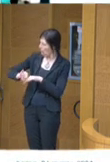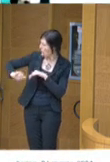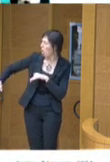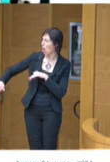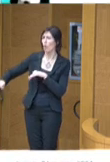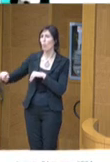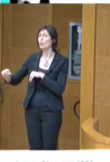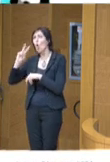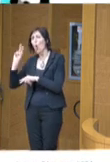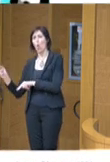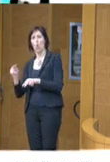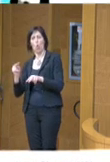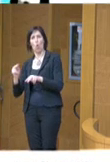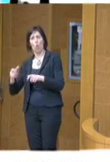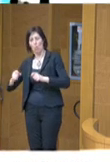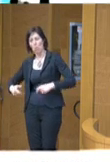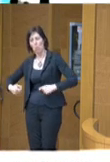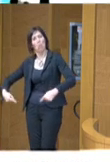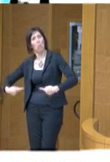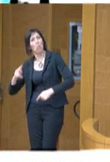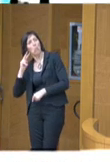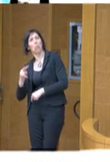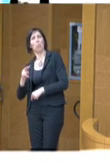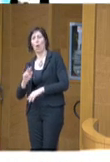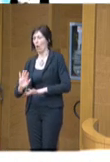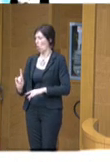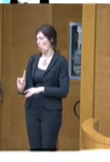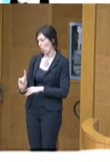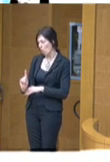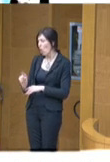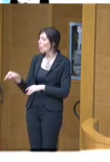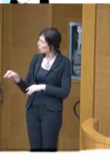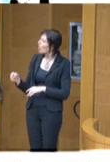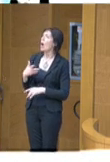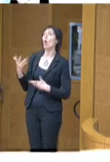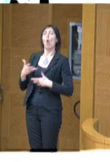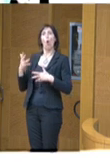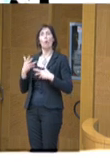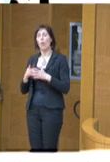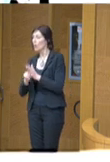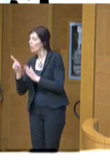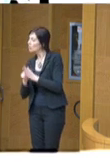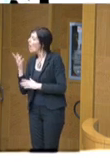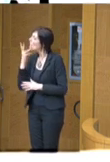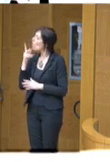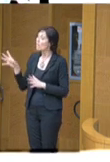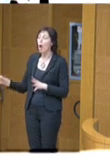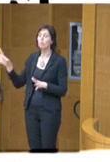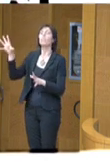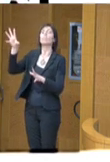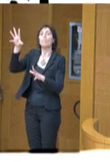fosse spettatore e gioisse addirittura dei risultati dei suoi compagni. Volevamo a tutti i costi che